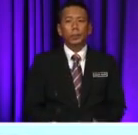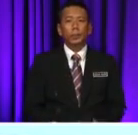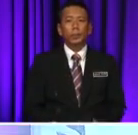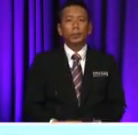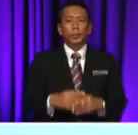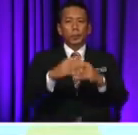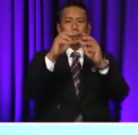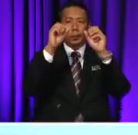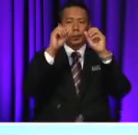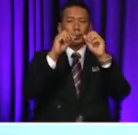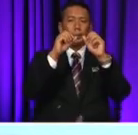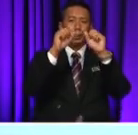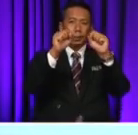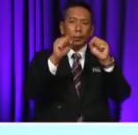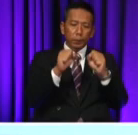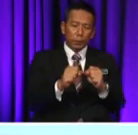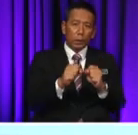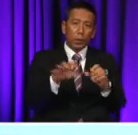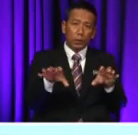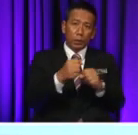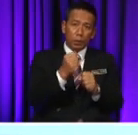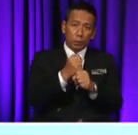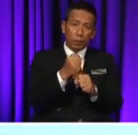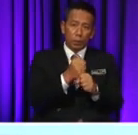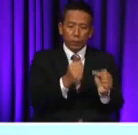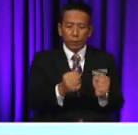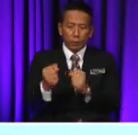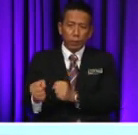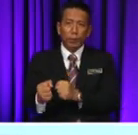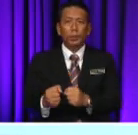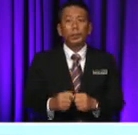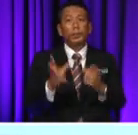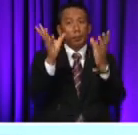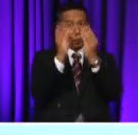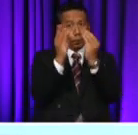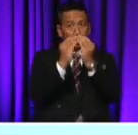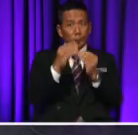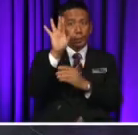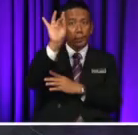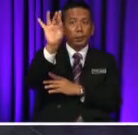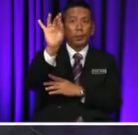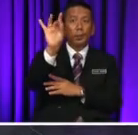sistematik oke yang ini adalah 12345678